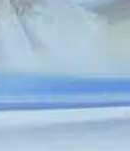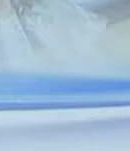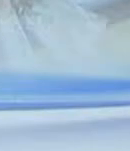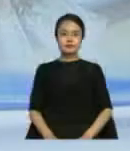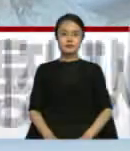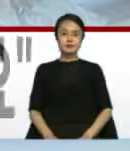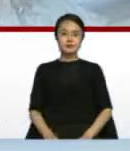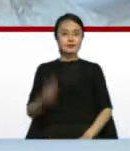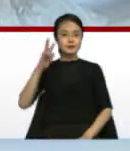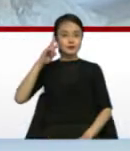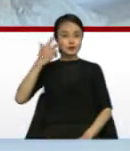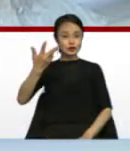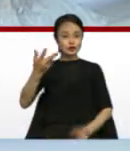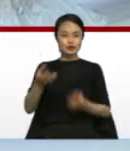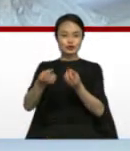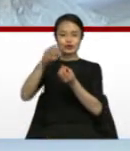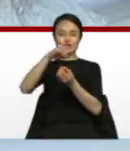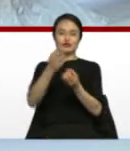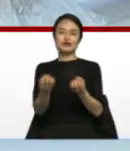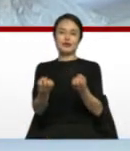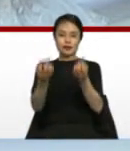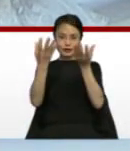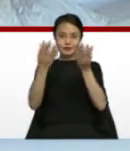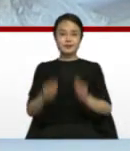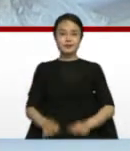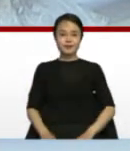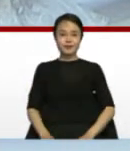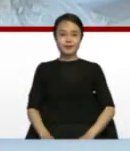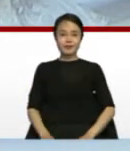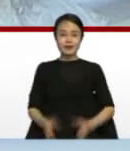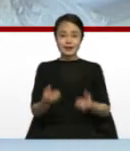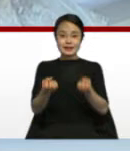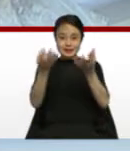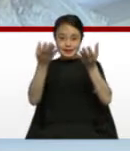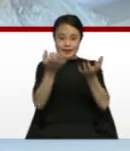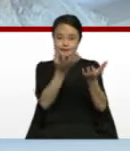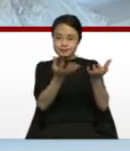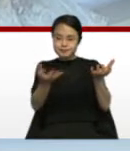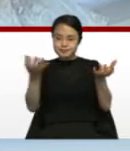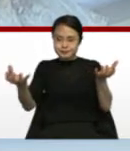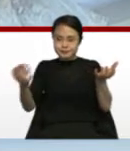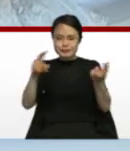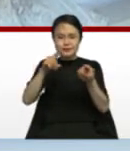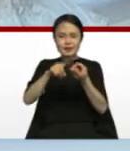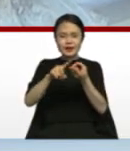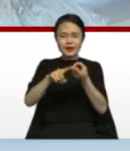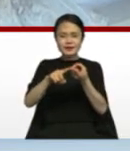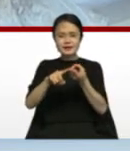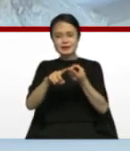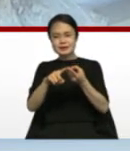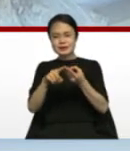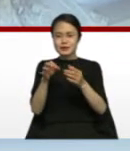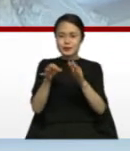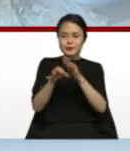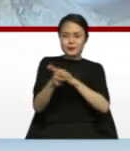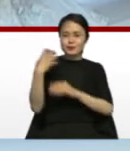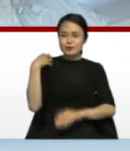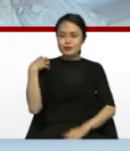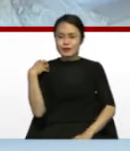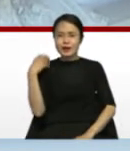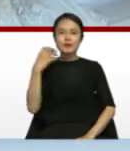추석 명절이 이제 일주일 앞으로 다가왔습니다. 차례상 차림 비용이 슬슬 걱정이실 텐데요.